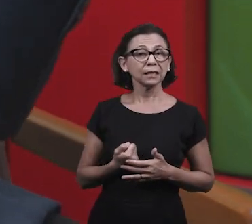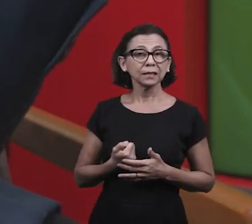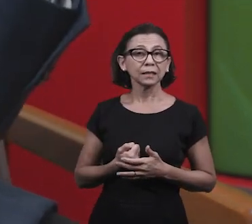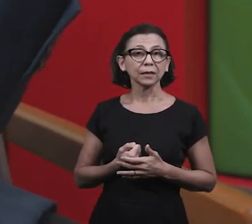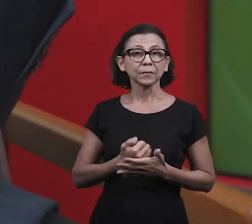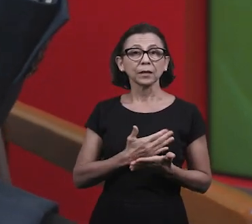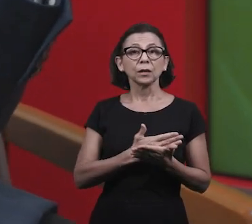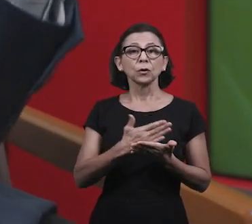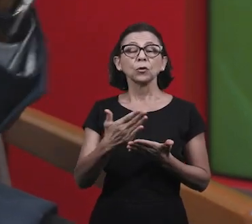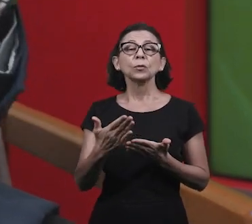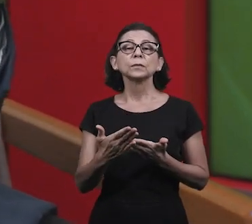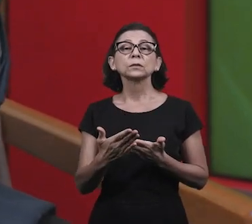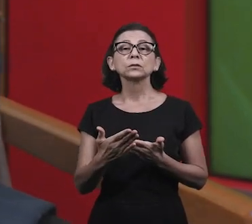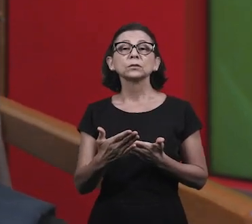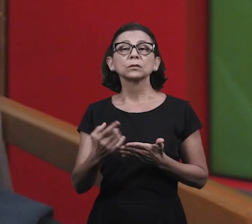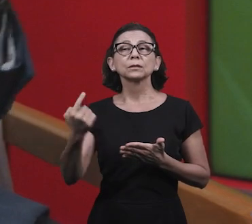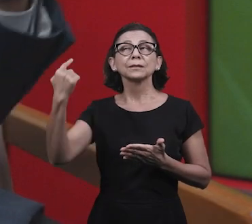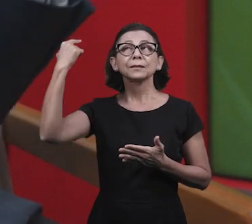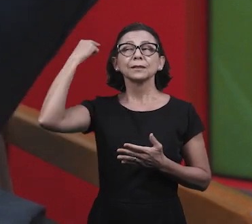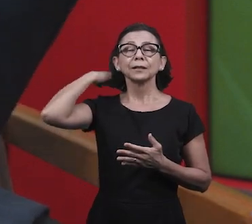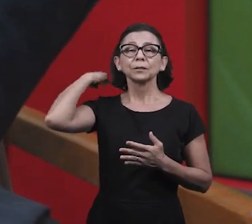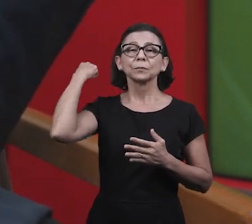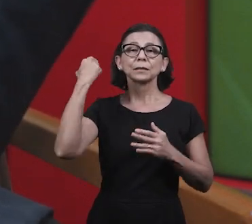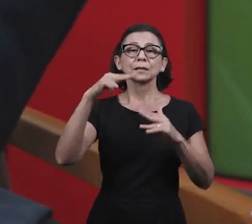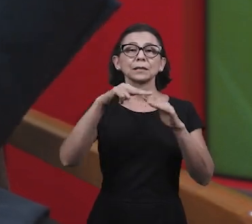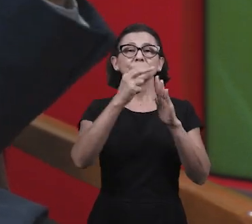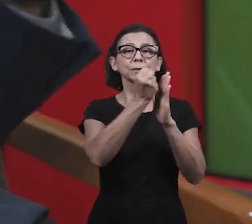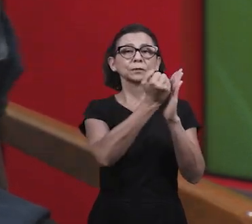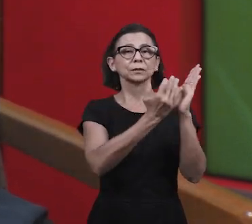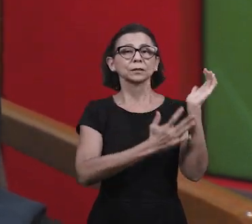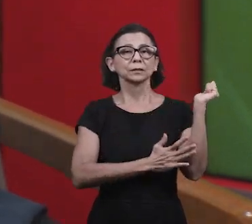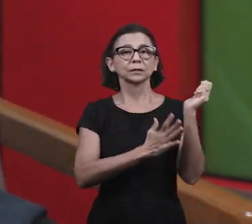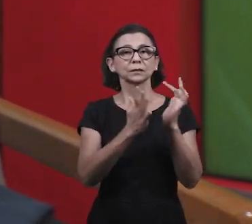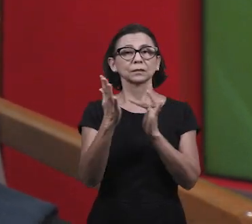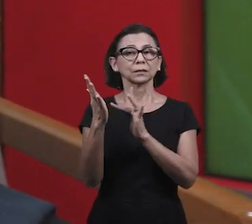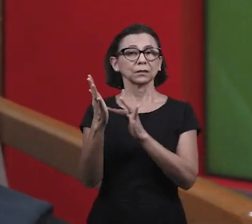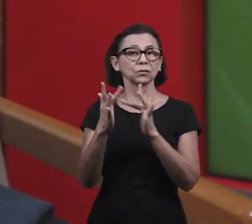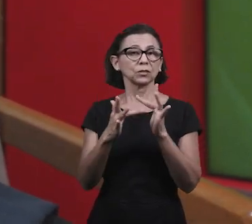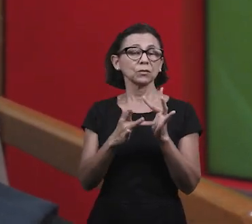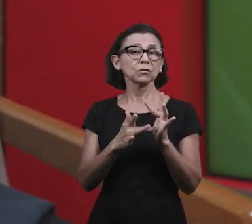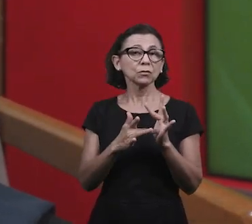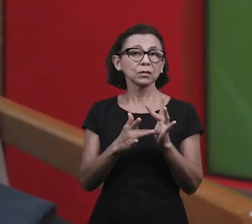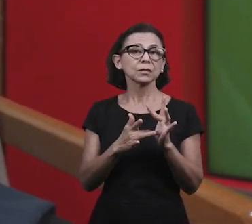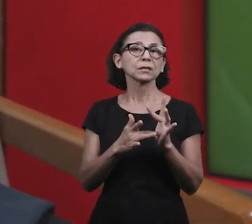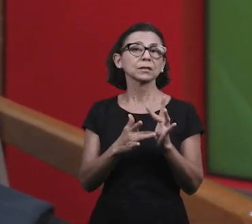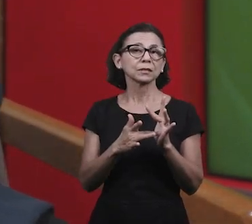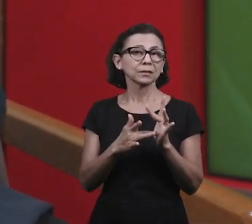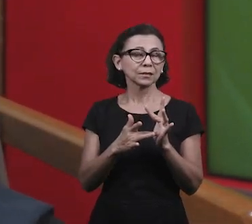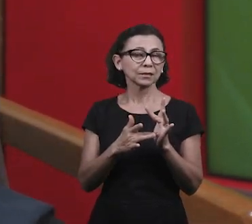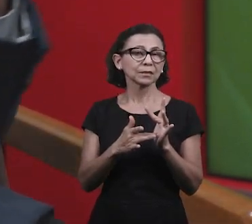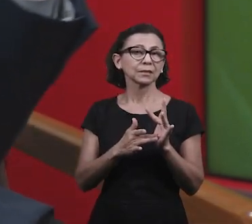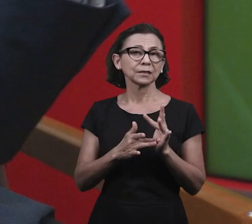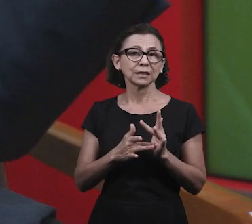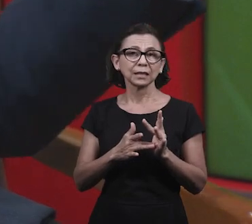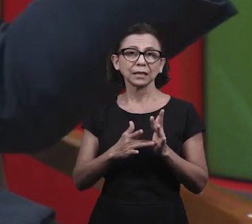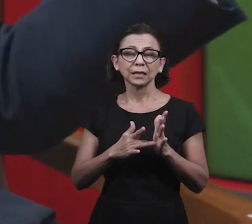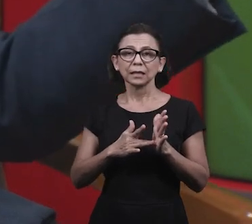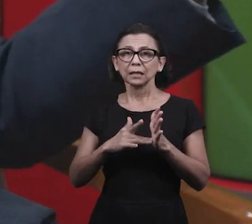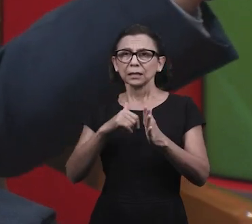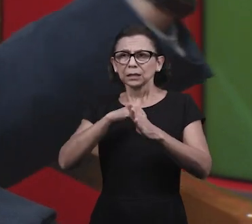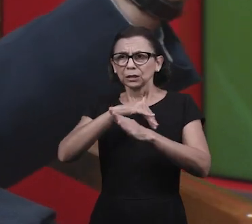a commencé dans le sang de Jésus versé à la croix de Calvaire. Mais devant le moment que nous sommes en train de vivre,